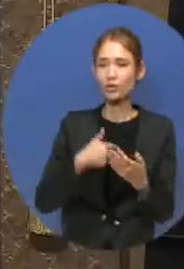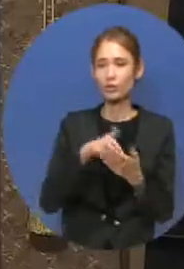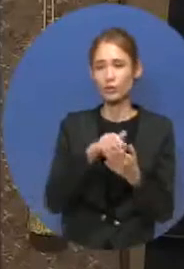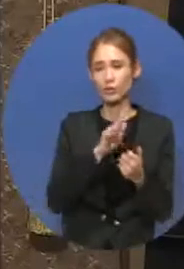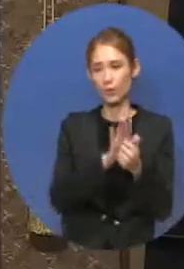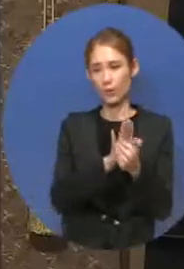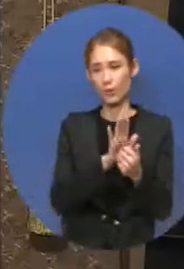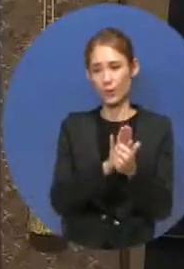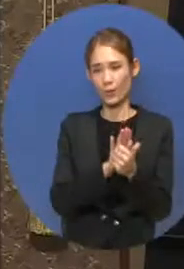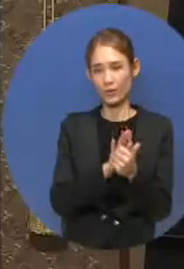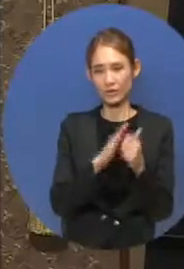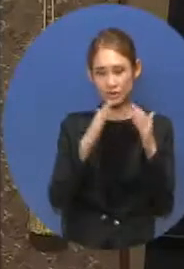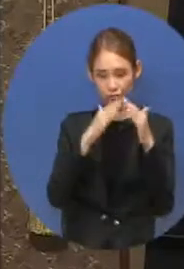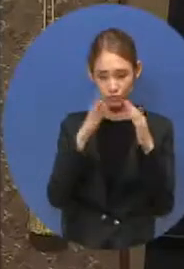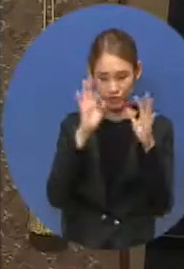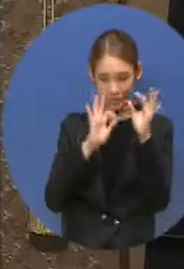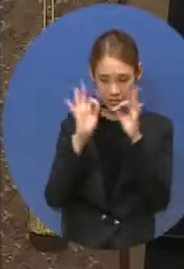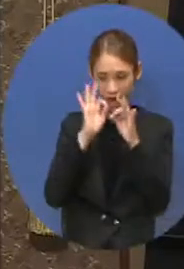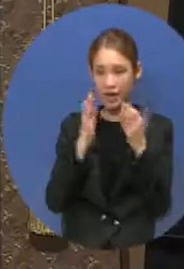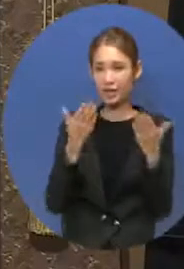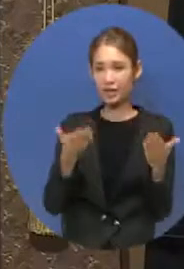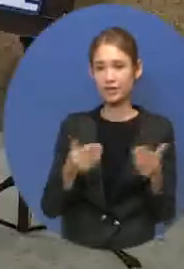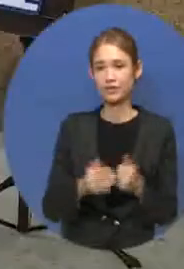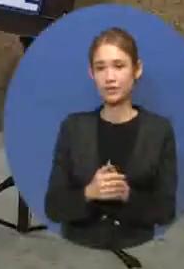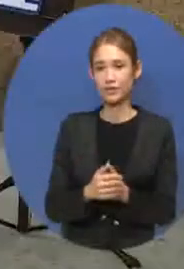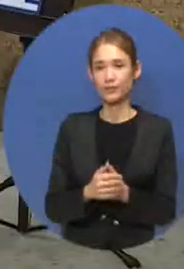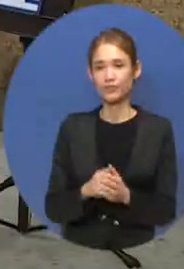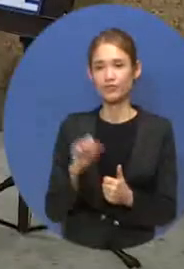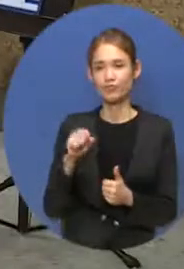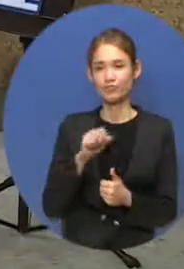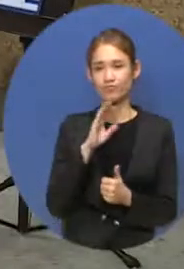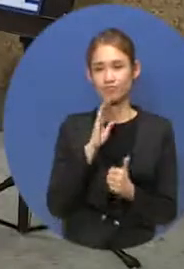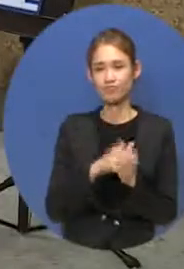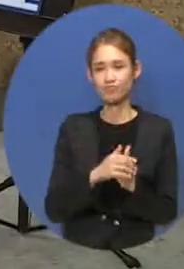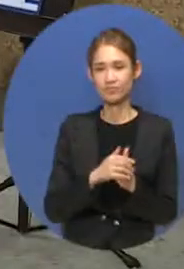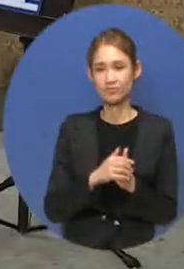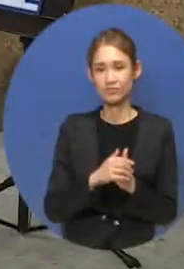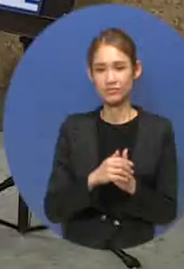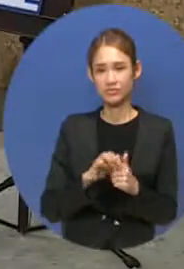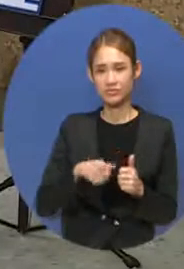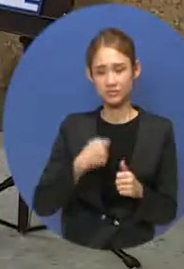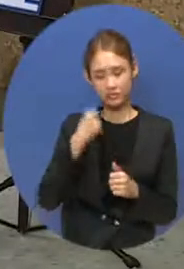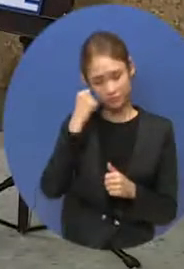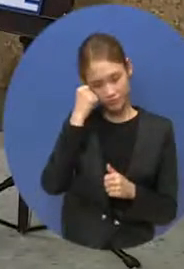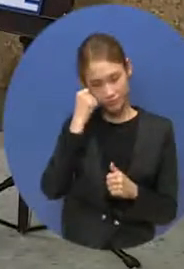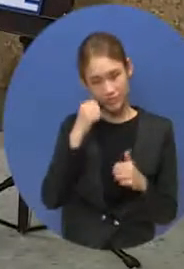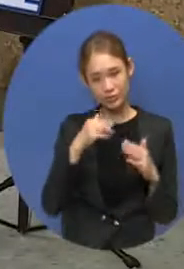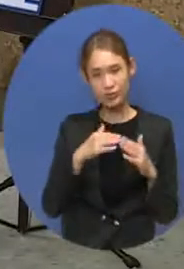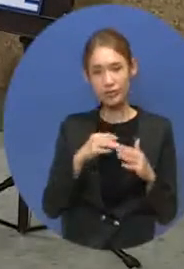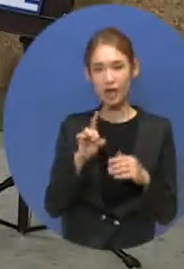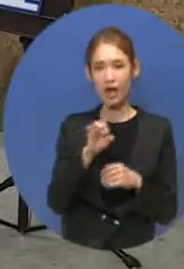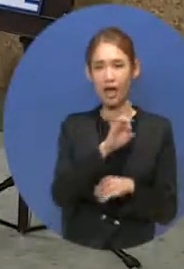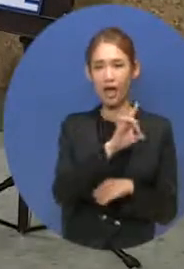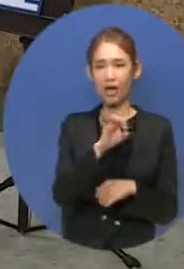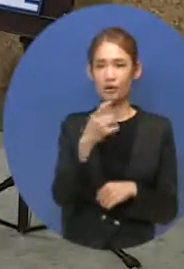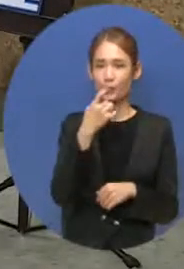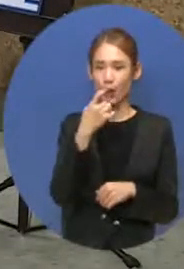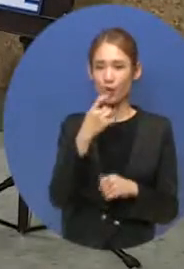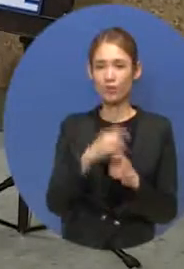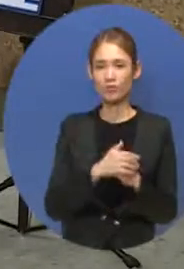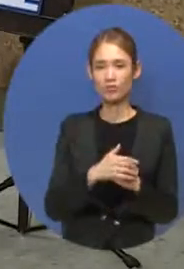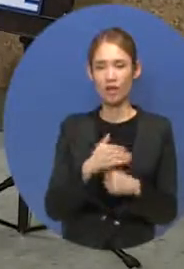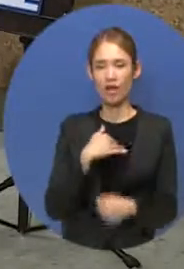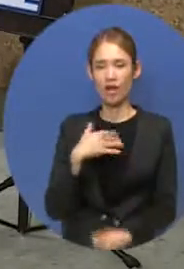있도록 저희가 주택도 알아봐드리고 그렇게 하는 거죠. 네, 맞습니다. 그리고 자취를 하면서 좀 하나하나씩 배워나가면서 아